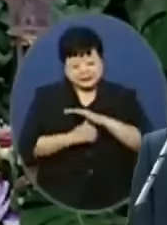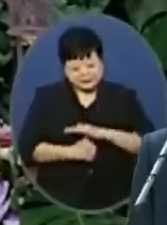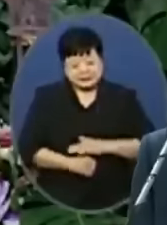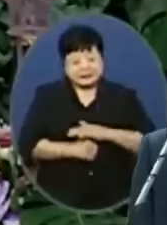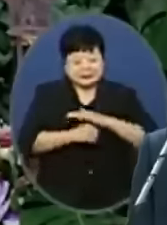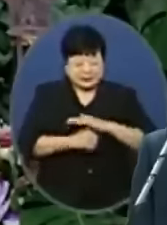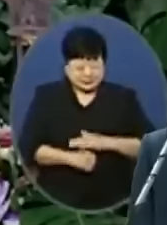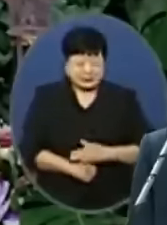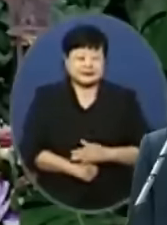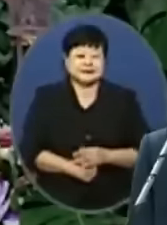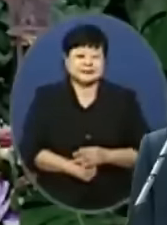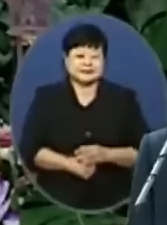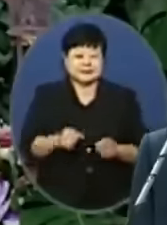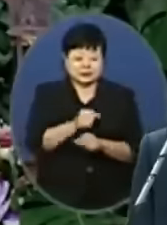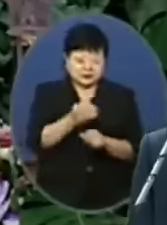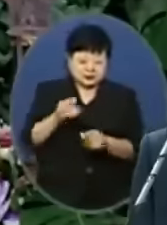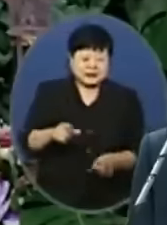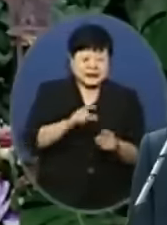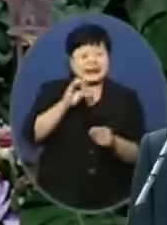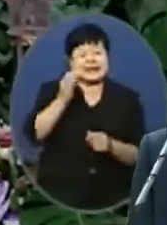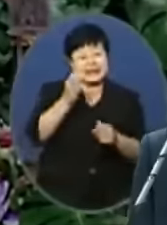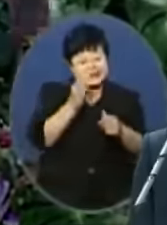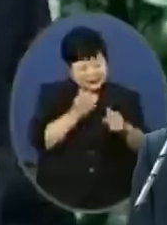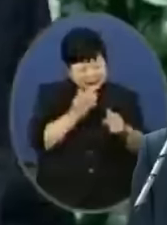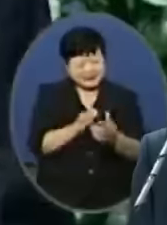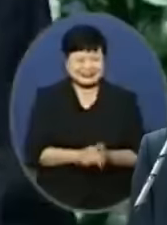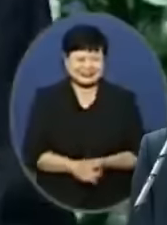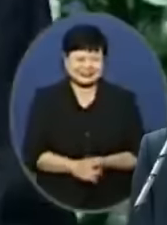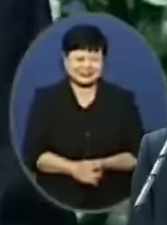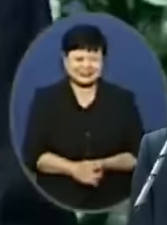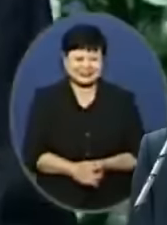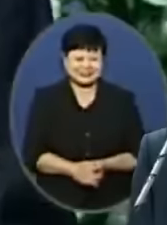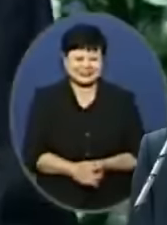참고 용서하면서 산다.